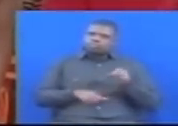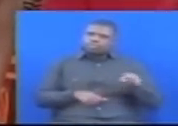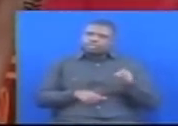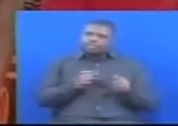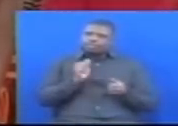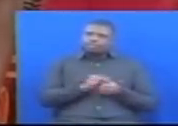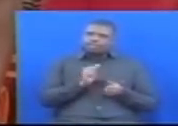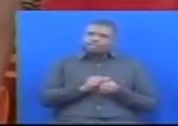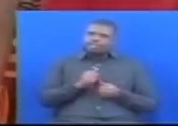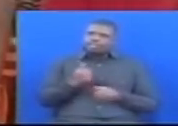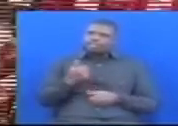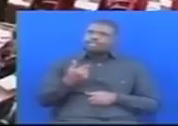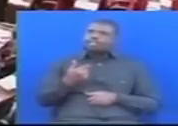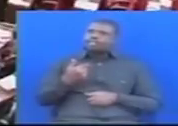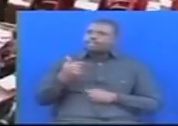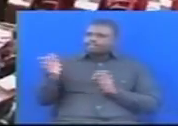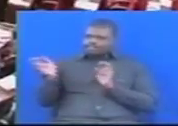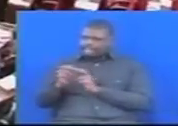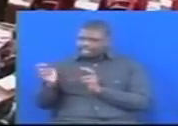ni mali ya TANESCO?